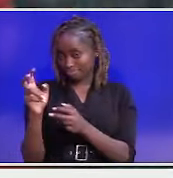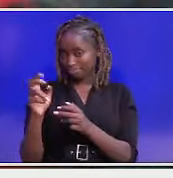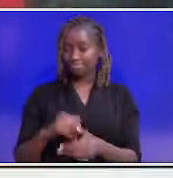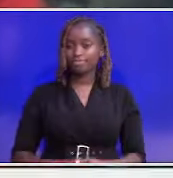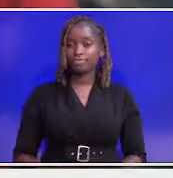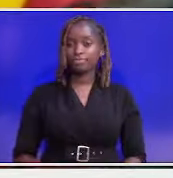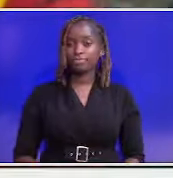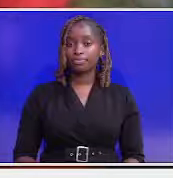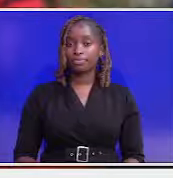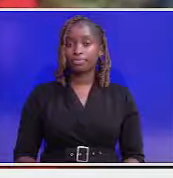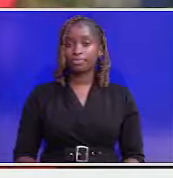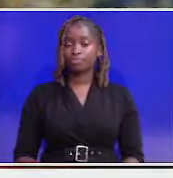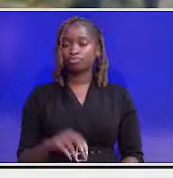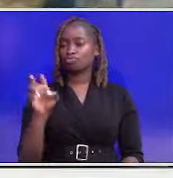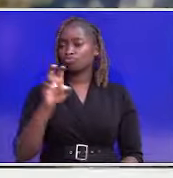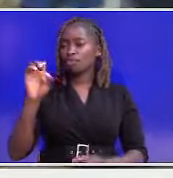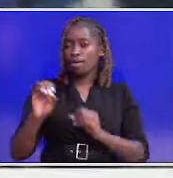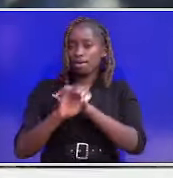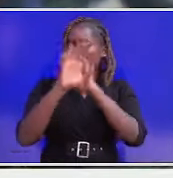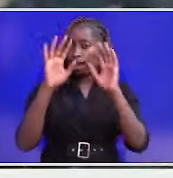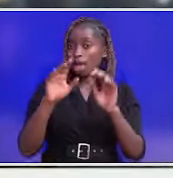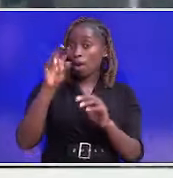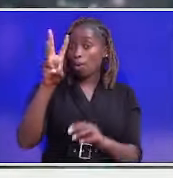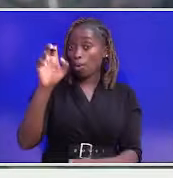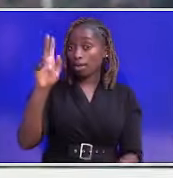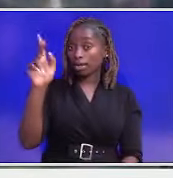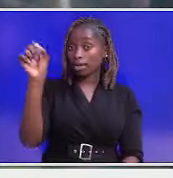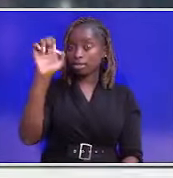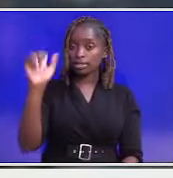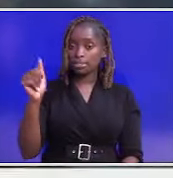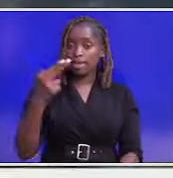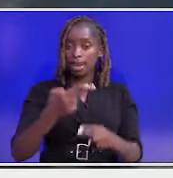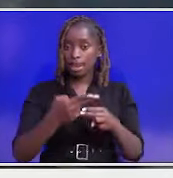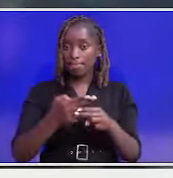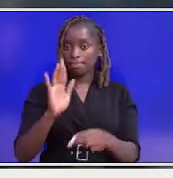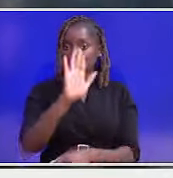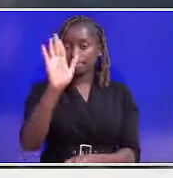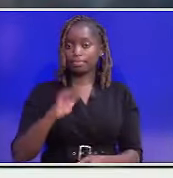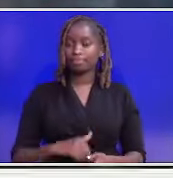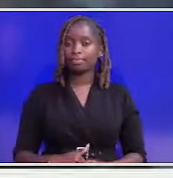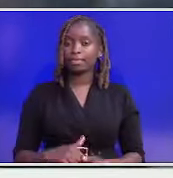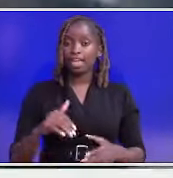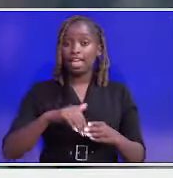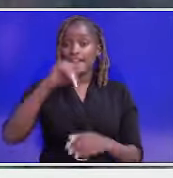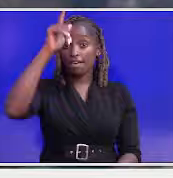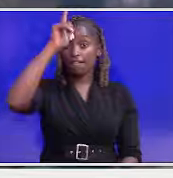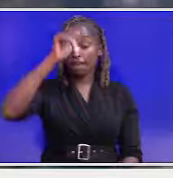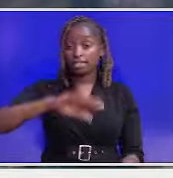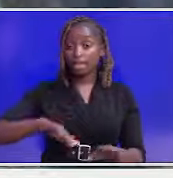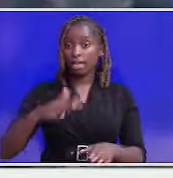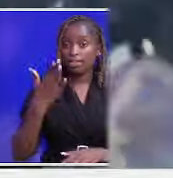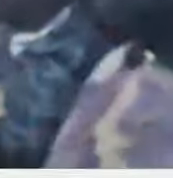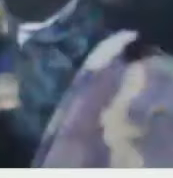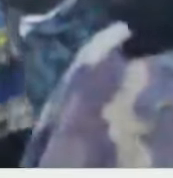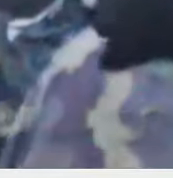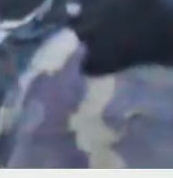Ndivyo taswira kamili. Aaron Wekesa ndilo jina lake. Amewasili katika kijiji chake cha Kumbuka, eneo